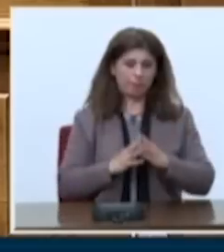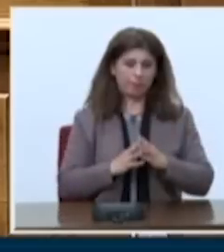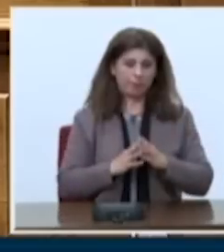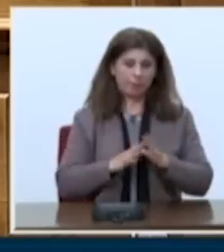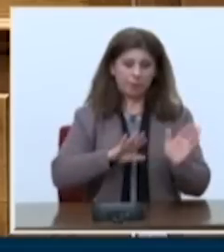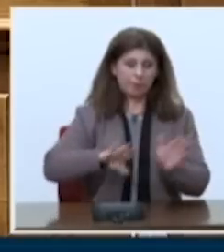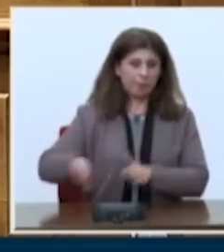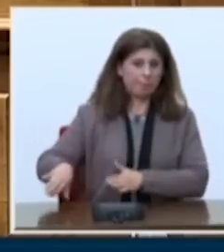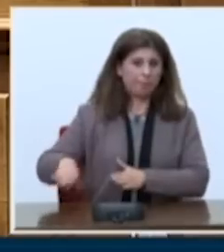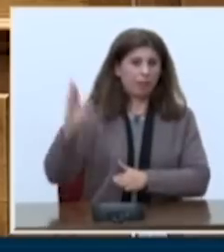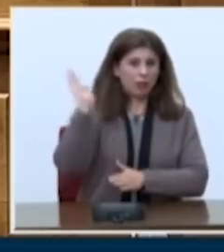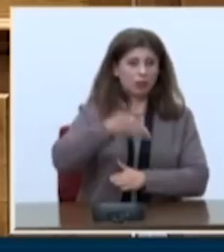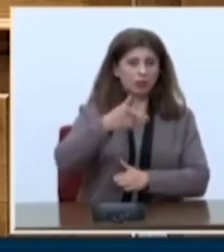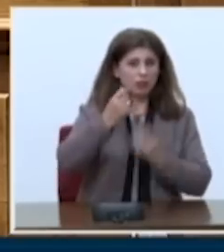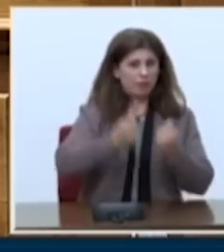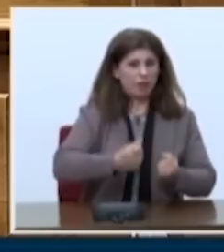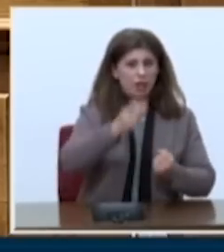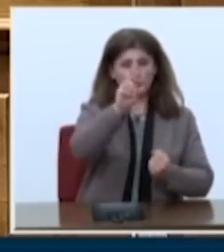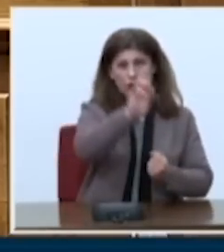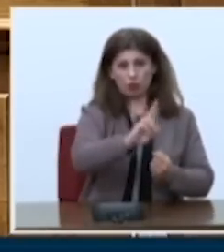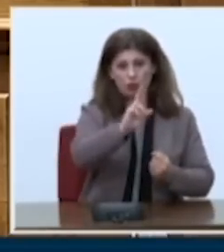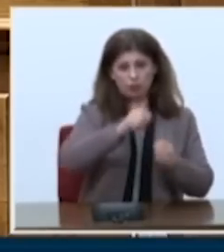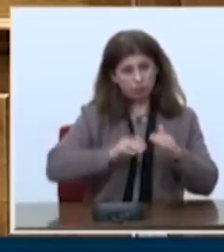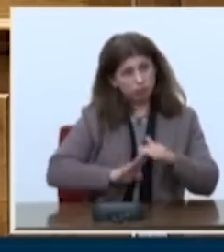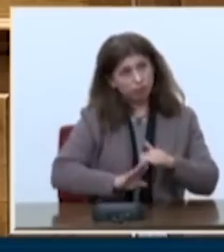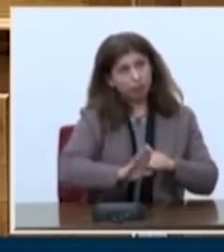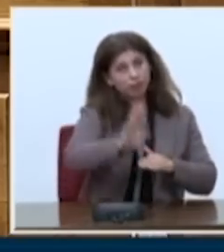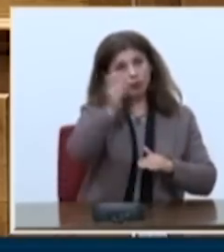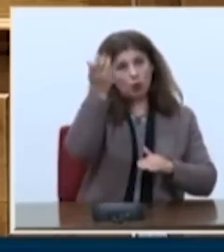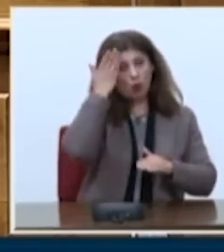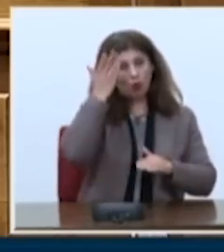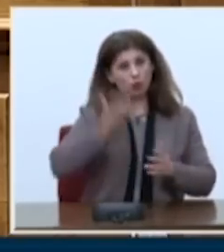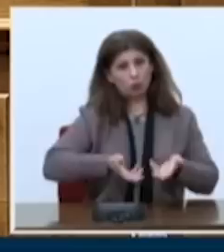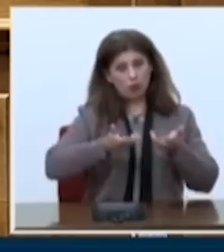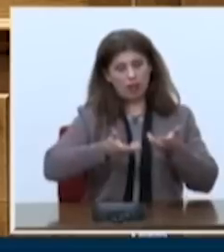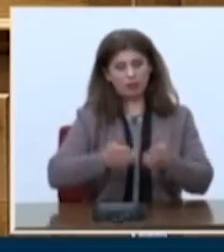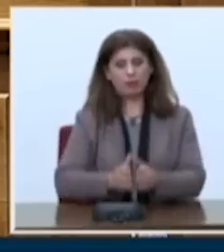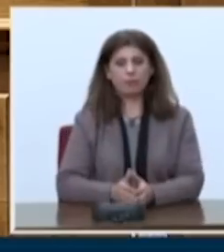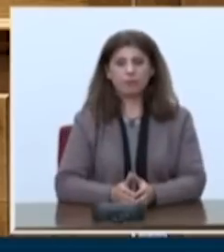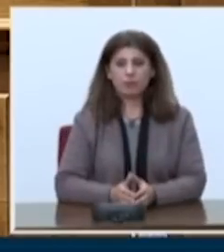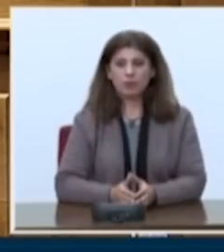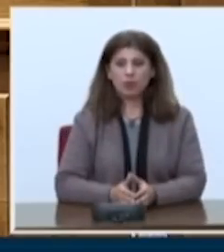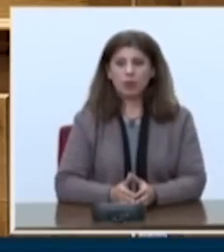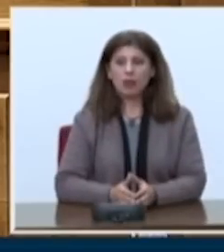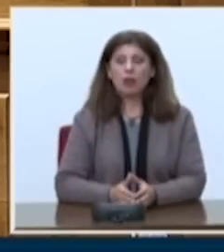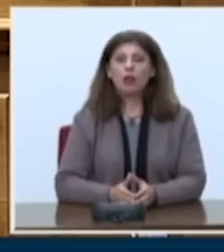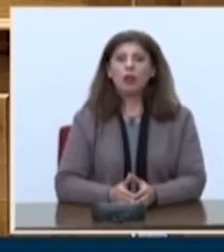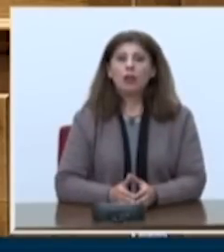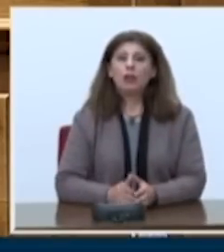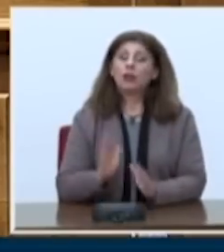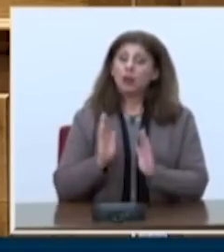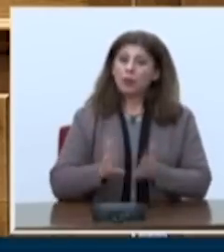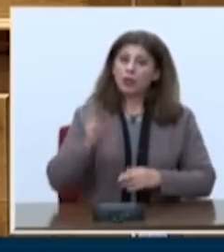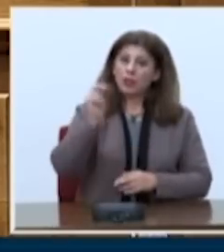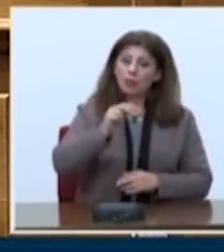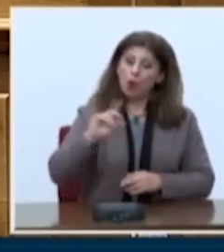κυρώσεων κατά της Ρωσίας που εκτινάσουν το κόστος του φυσικού αερίου, για να αξιοποιηθούν όλες οι